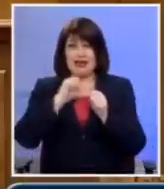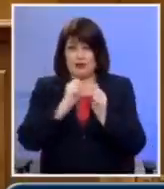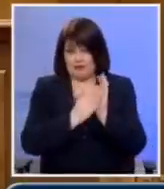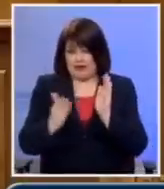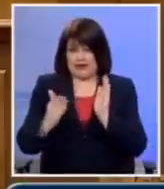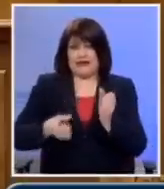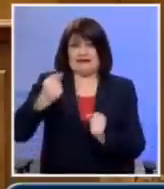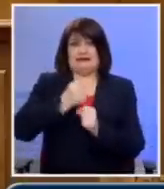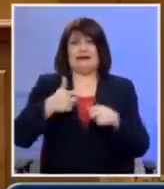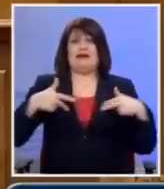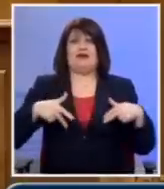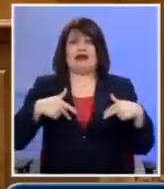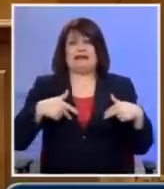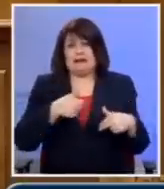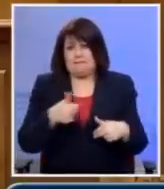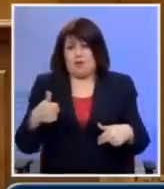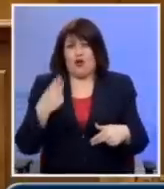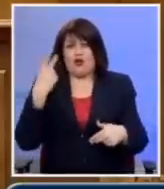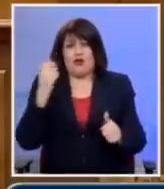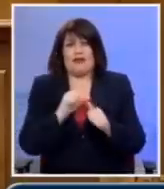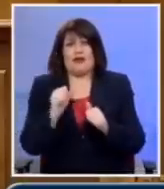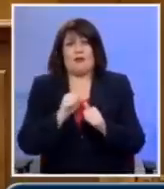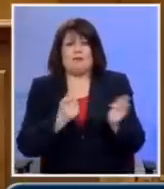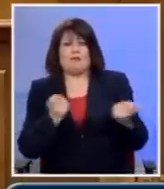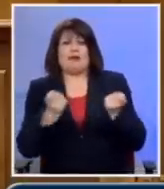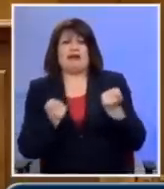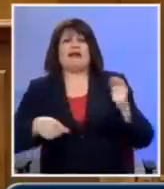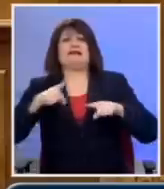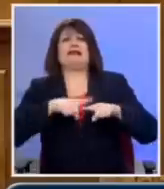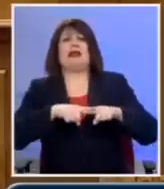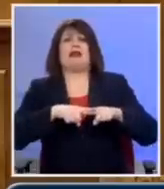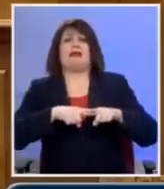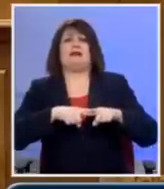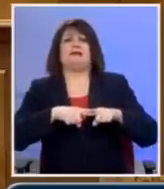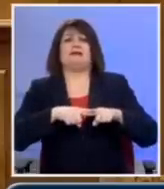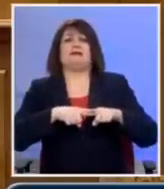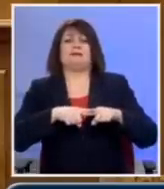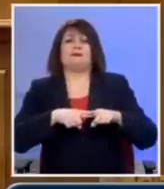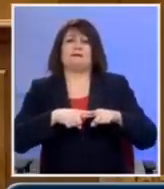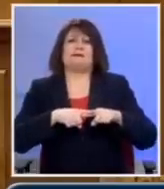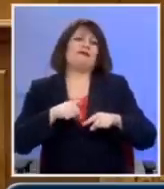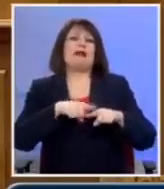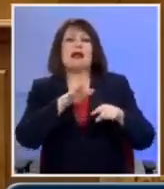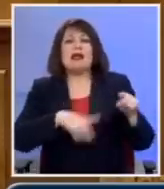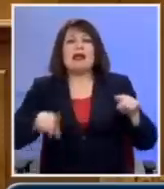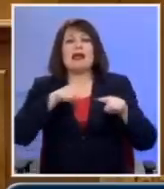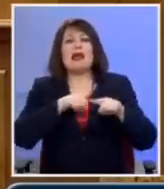μήνες. Μόλις δύο μήνες τη διακυβέρνηση του τόπου. Ενός τόπου